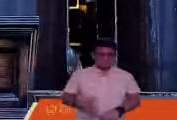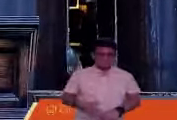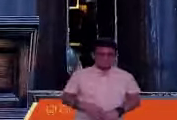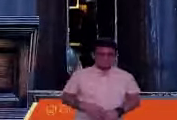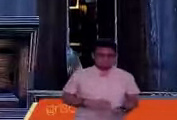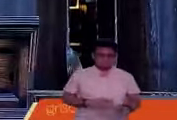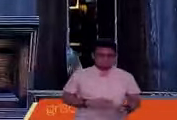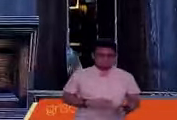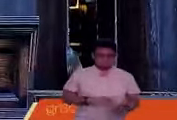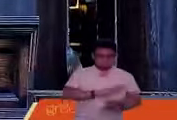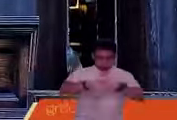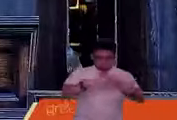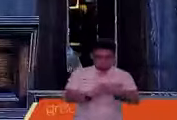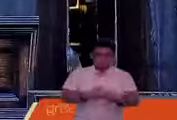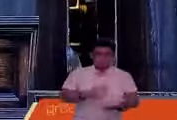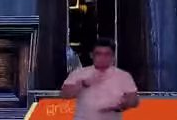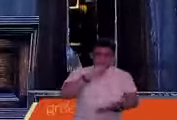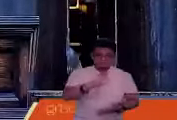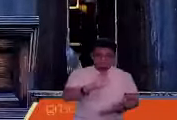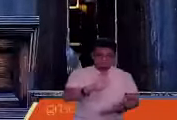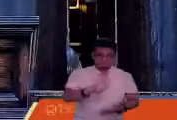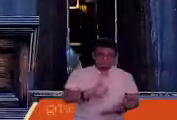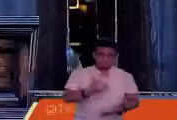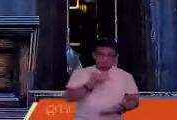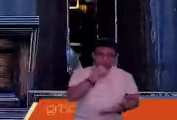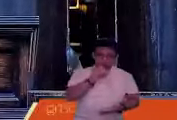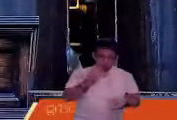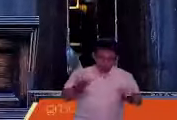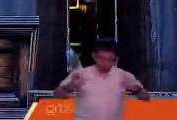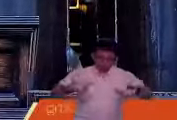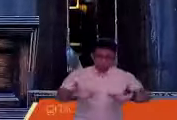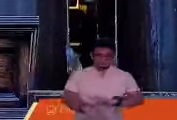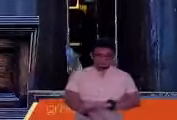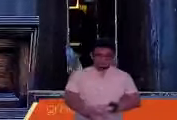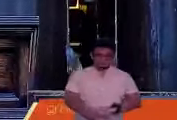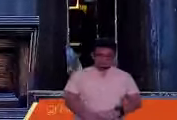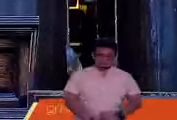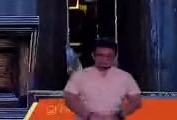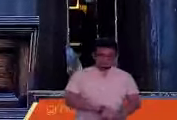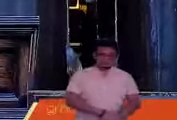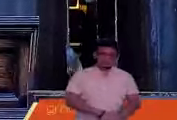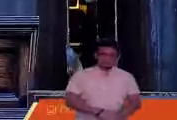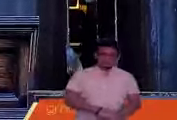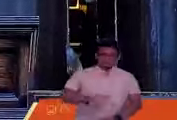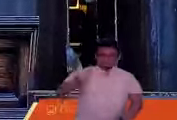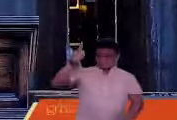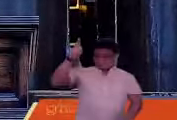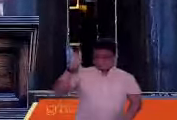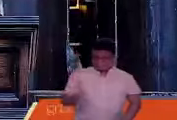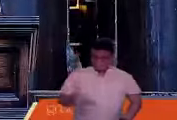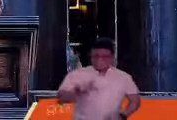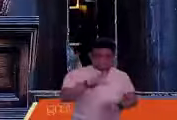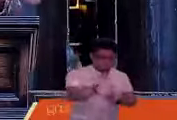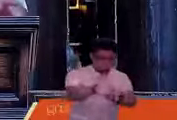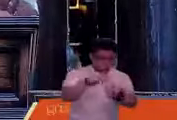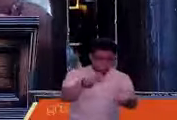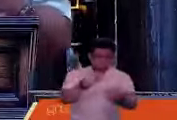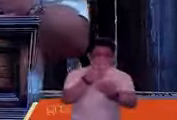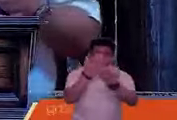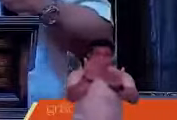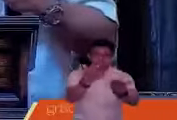Ha? John 15:16, you have not chosen me but I have chosen you. Can you imagine God chose